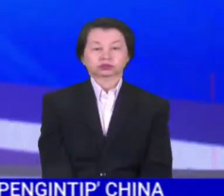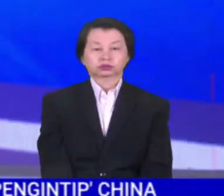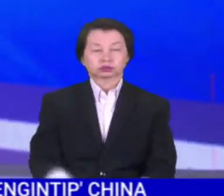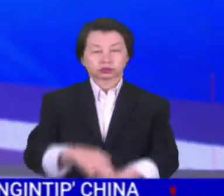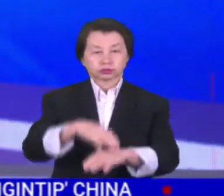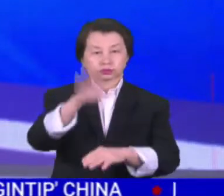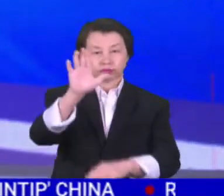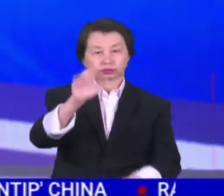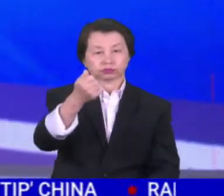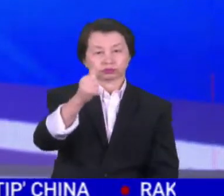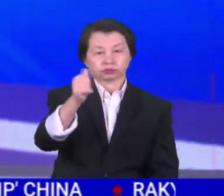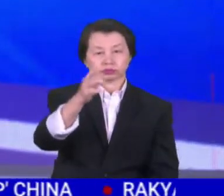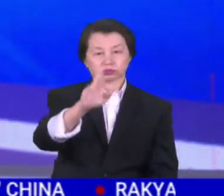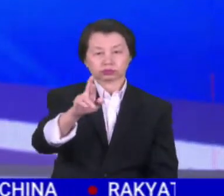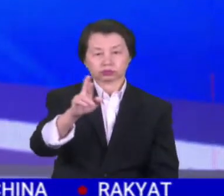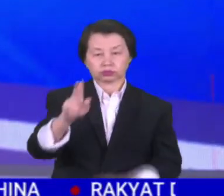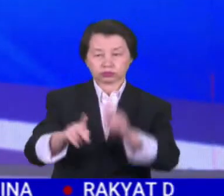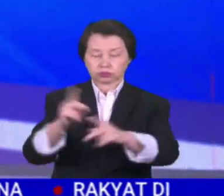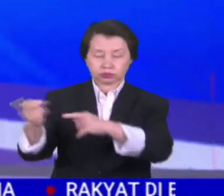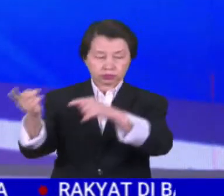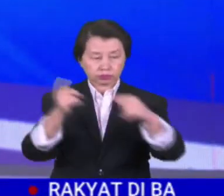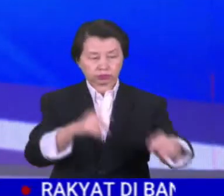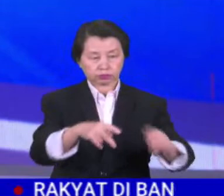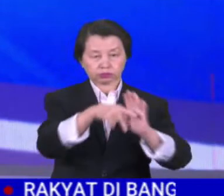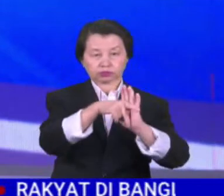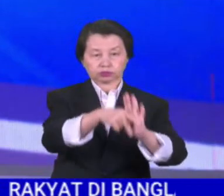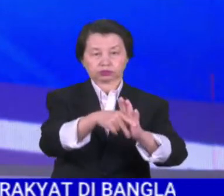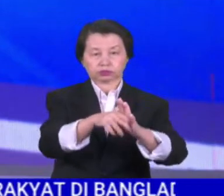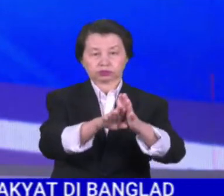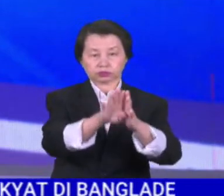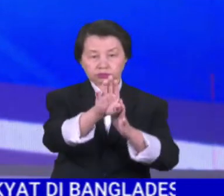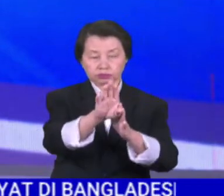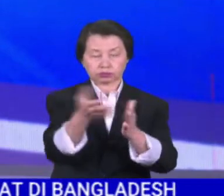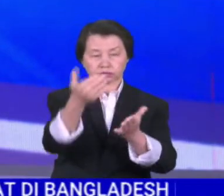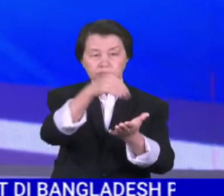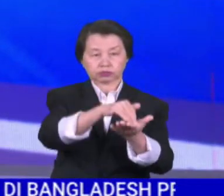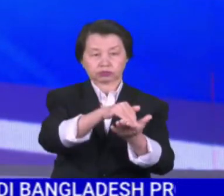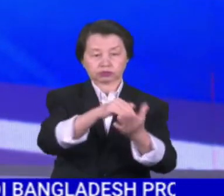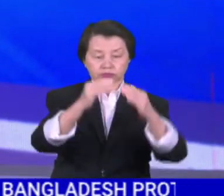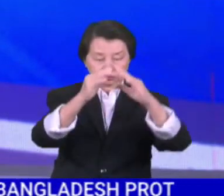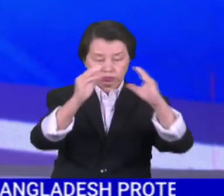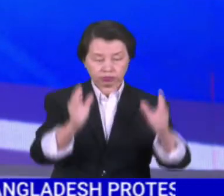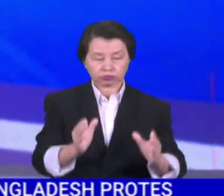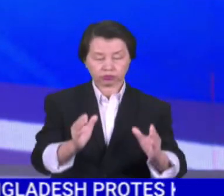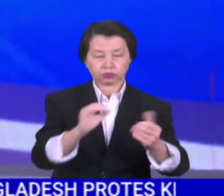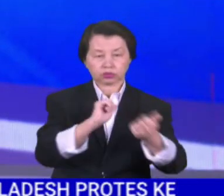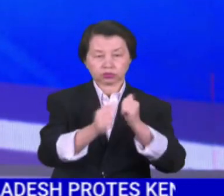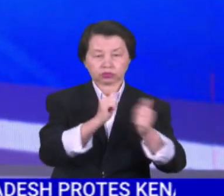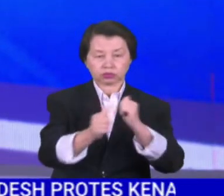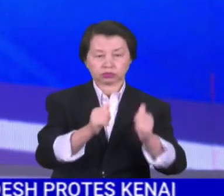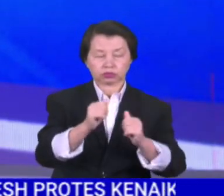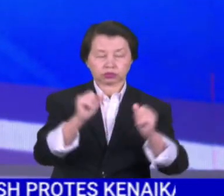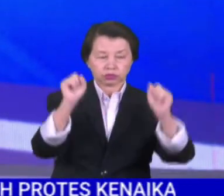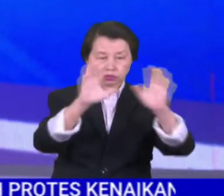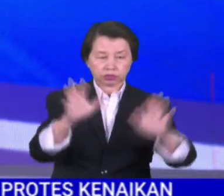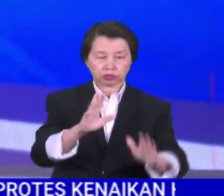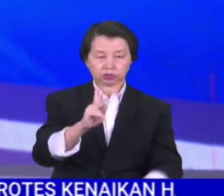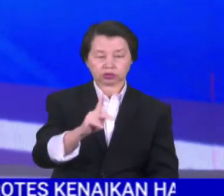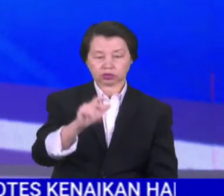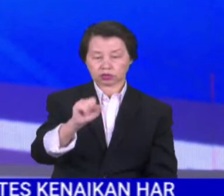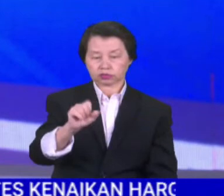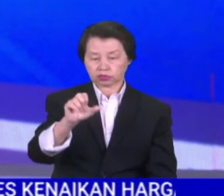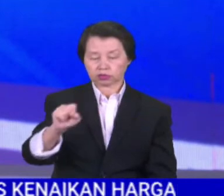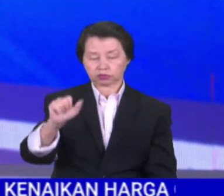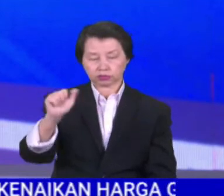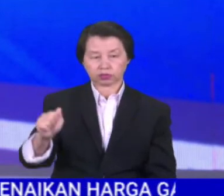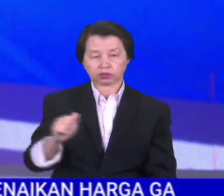Lebih 10,000 pengunjung hadir ke Pameran Awam Pembangunan Semula Kompleks Sukan Shah Alam KSSA sejak